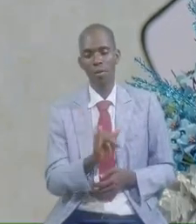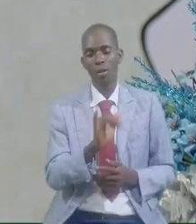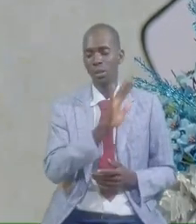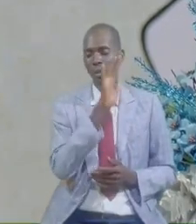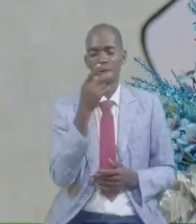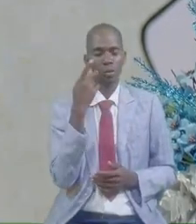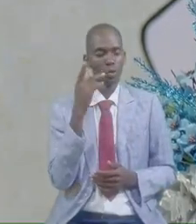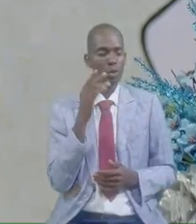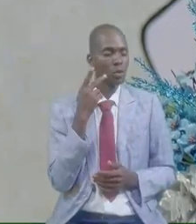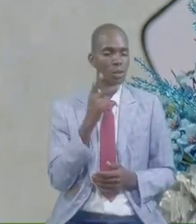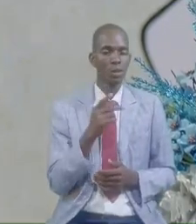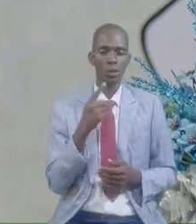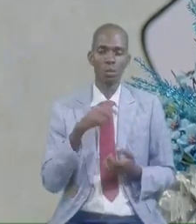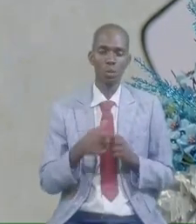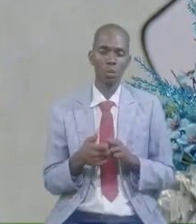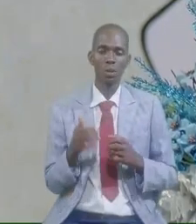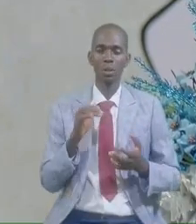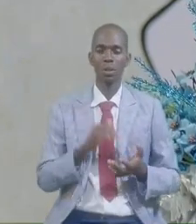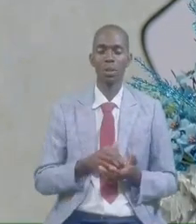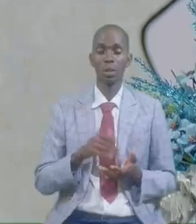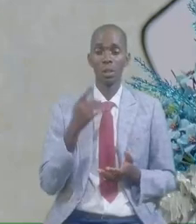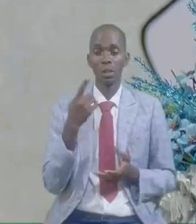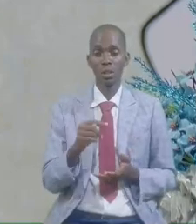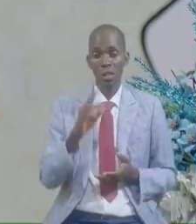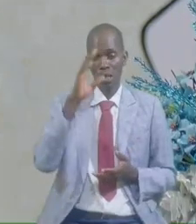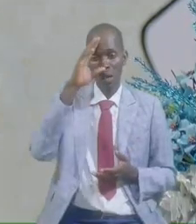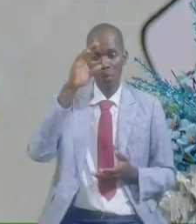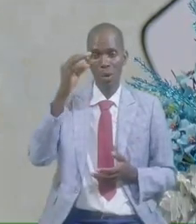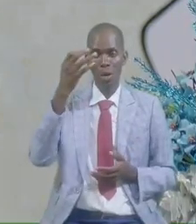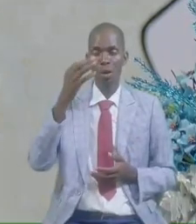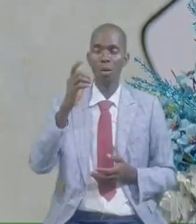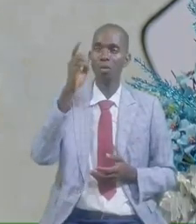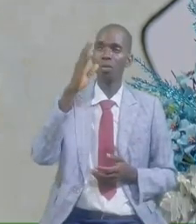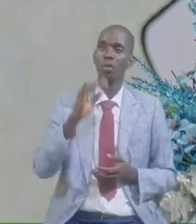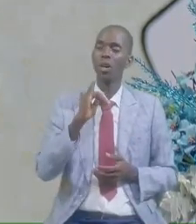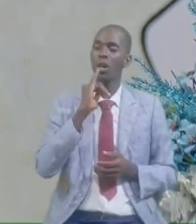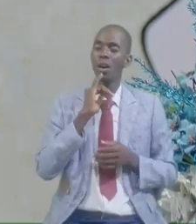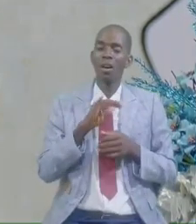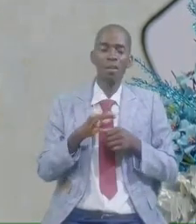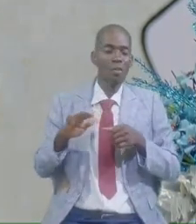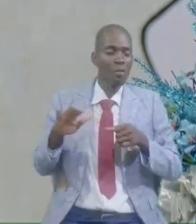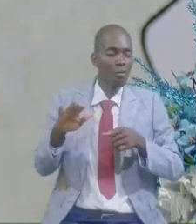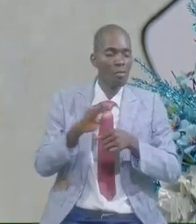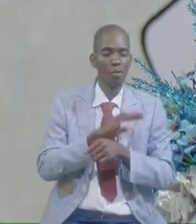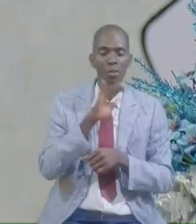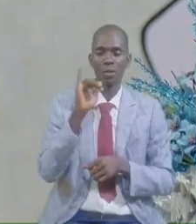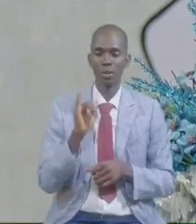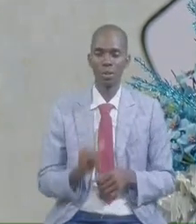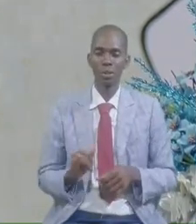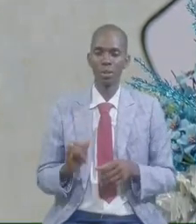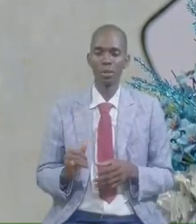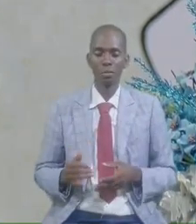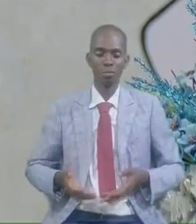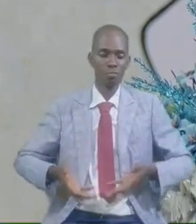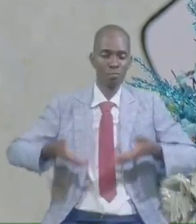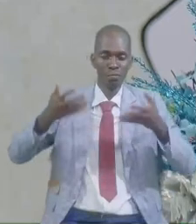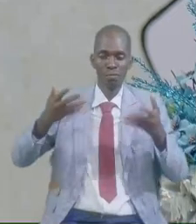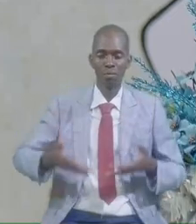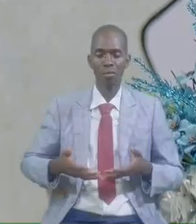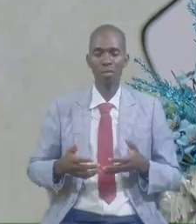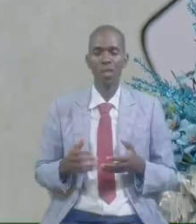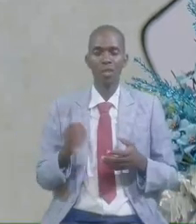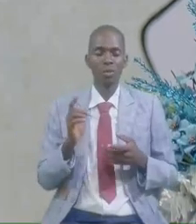plus. L'homme de Dieu est pleinement chargé pour commander à